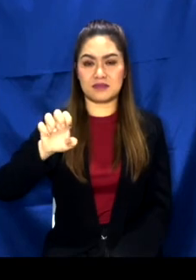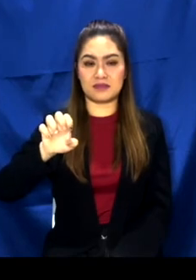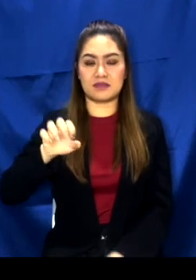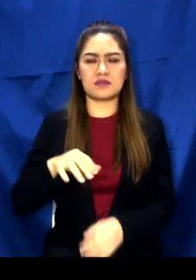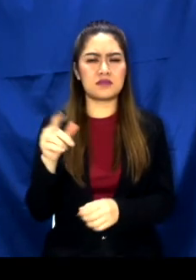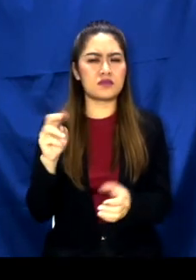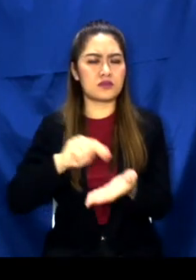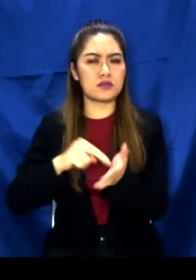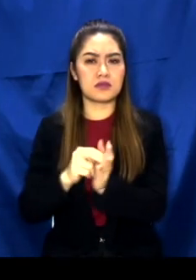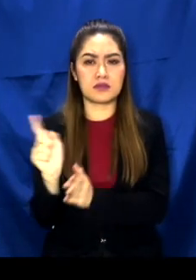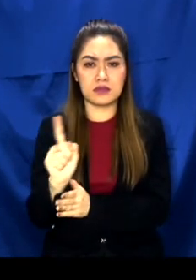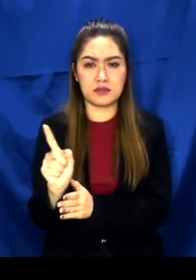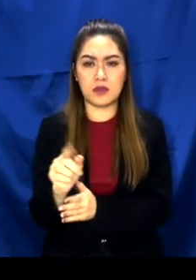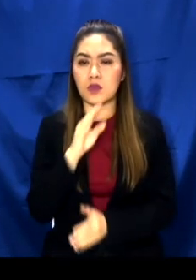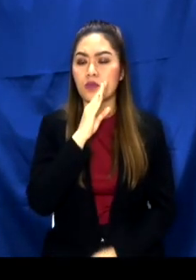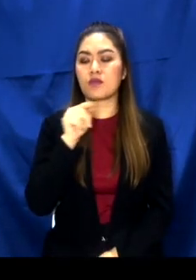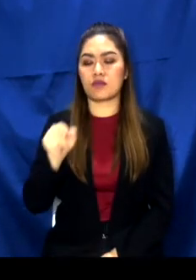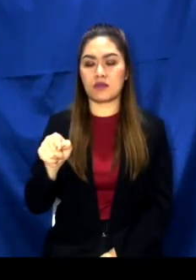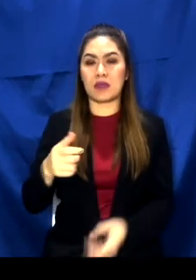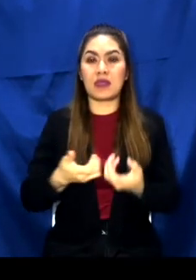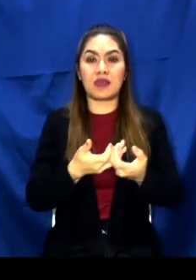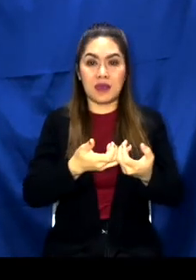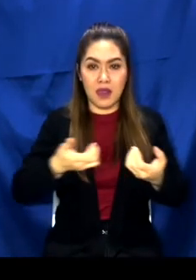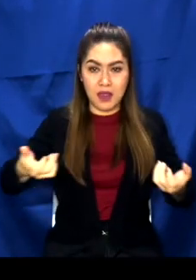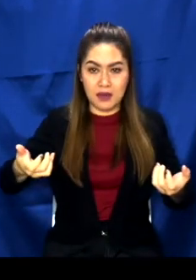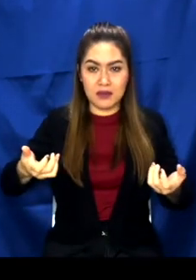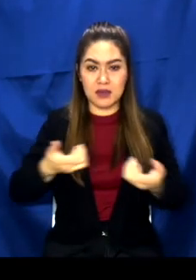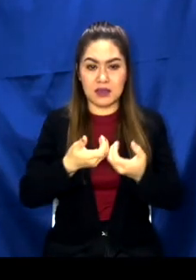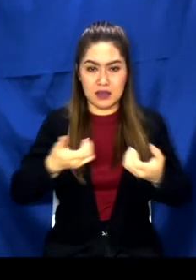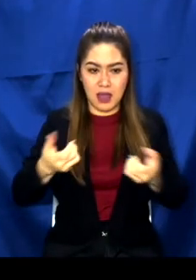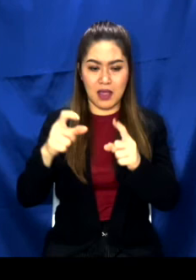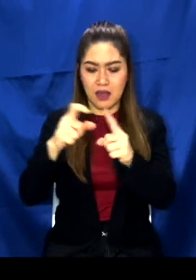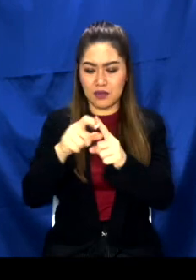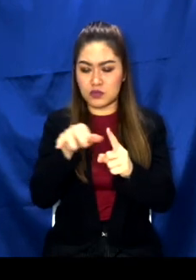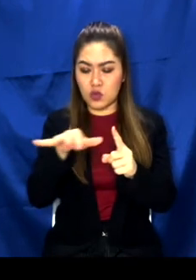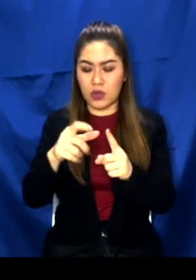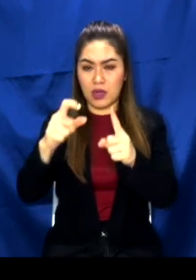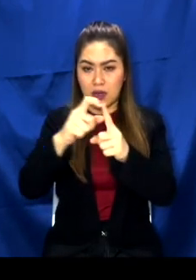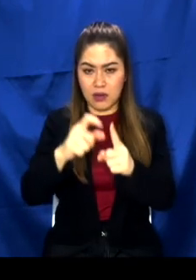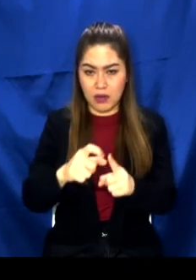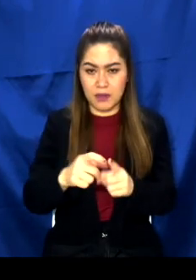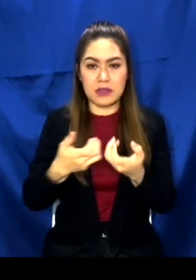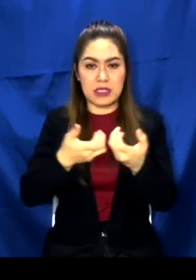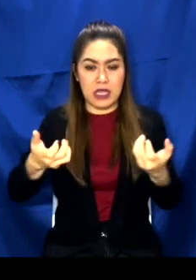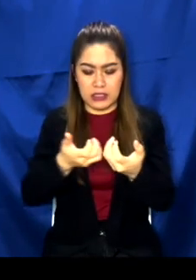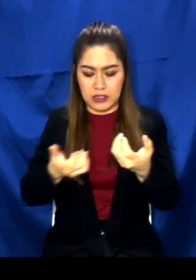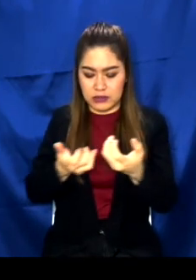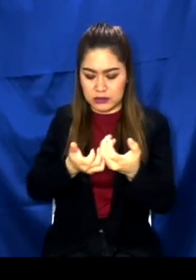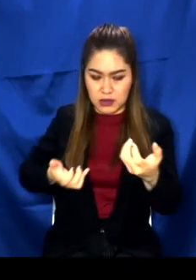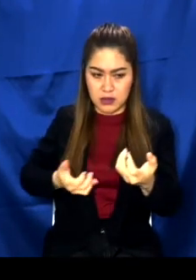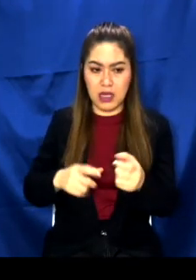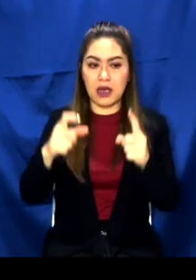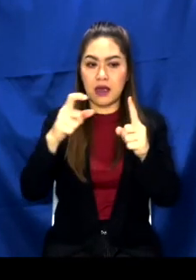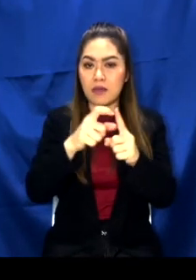คีเอทเพื่ออะไรเพื่อที่ว่าเราจะต้องจับแยกฟอนต์แต่ละฟอนต์นะคะเห็นไหมว่าเนี่ยมันจับทีละฟ